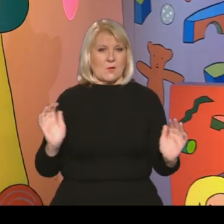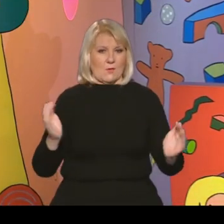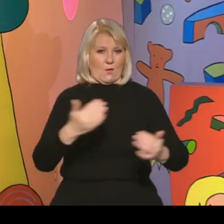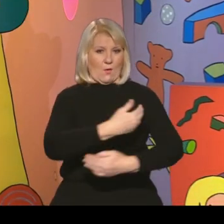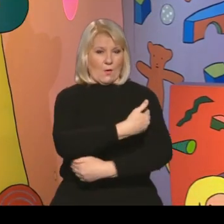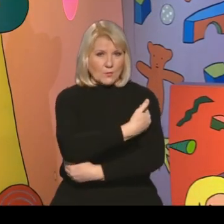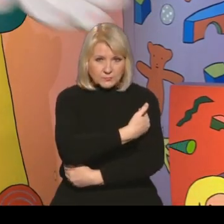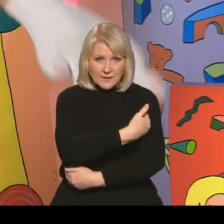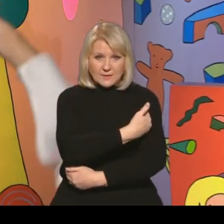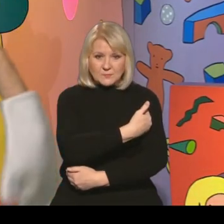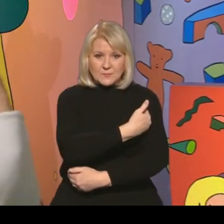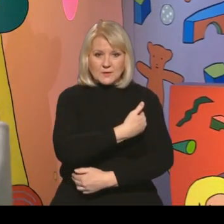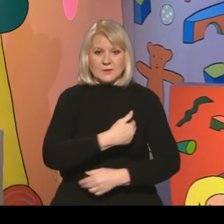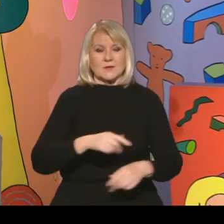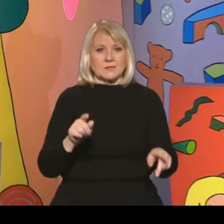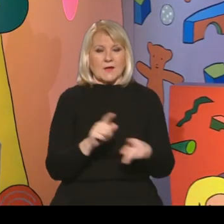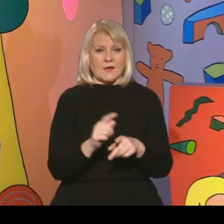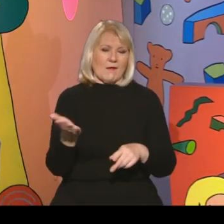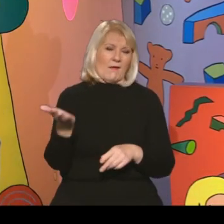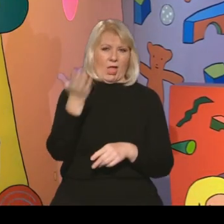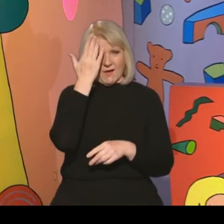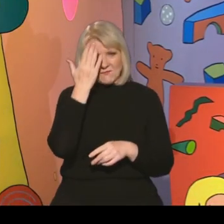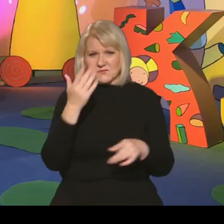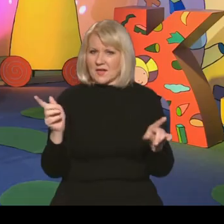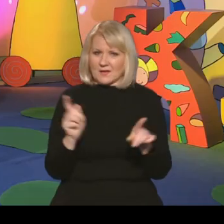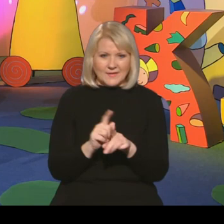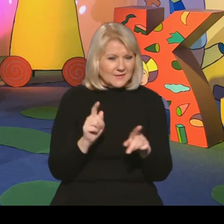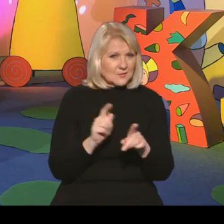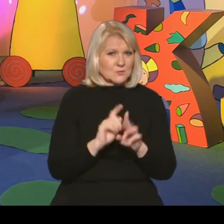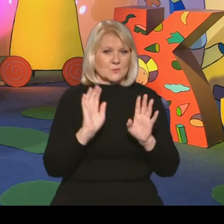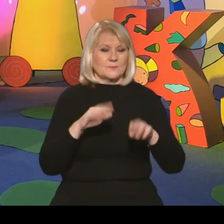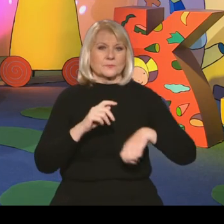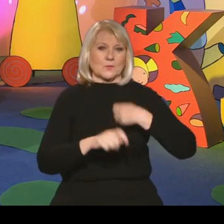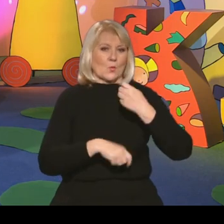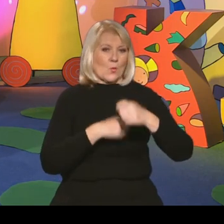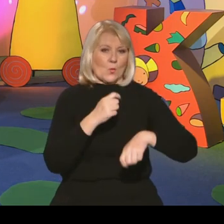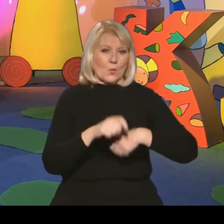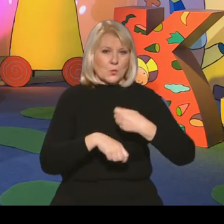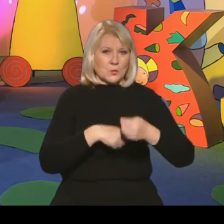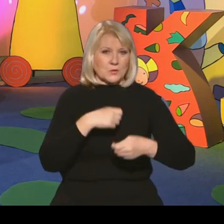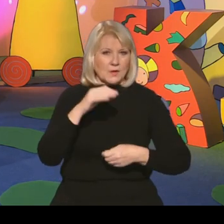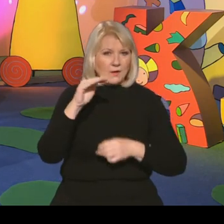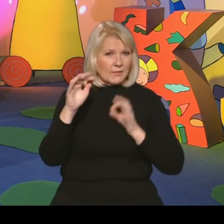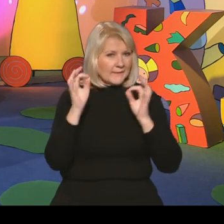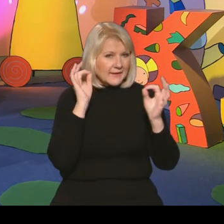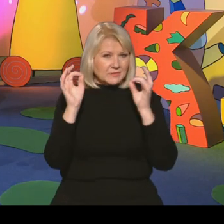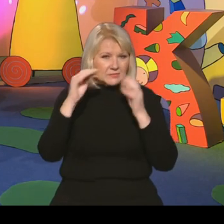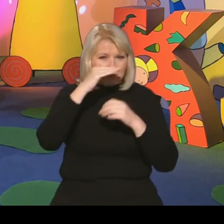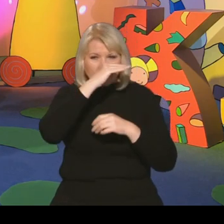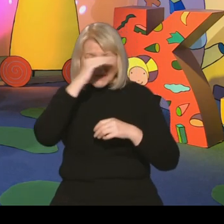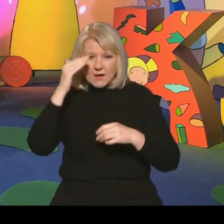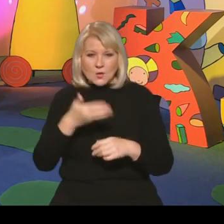obejměte se, chytěte se za hlavu, udělejte indiány,